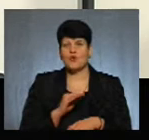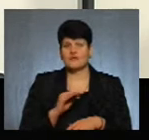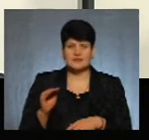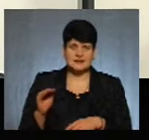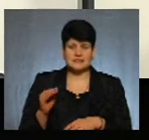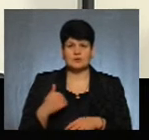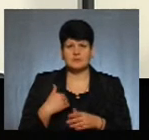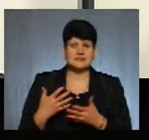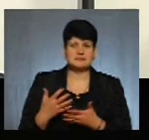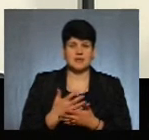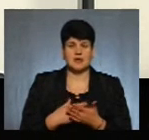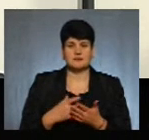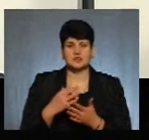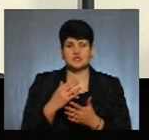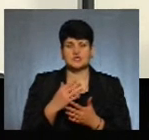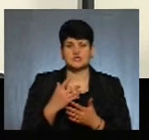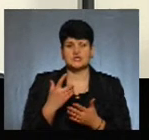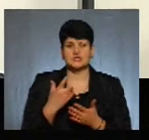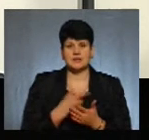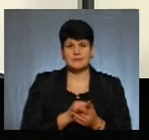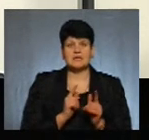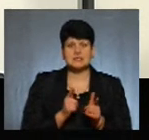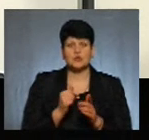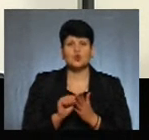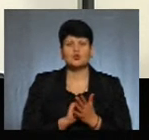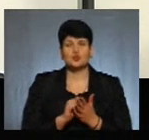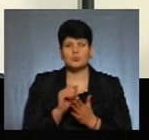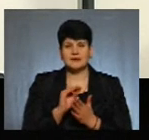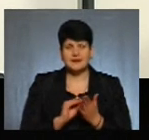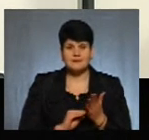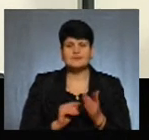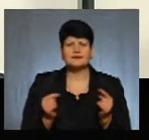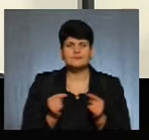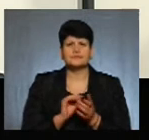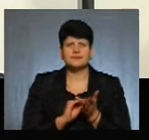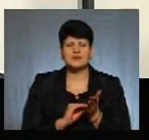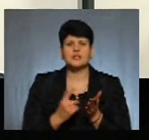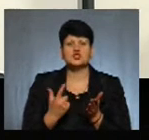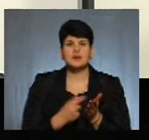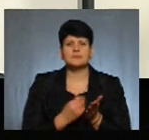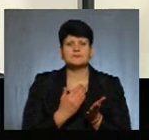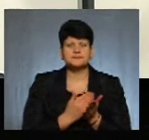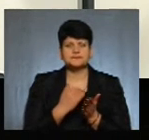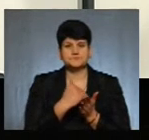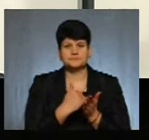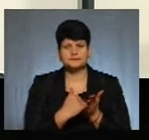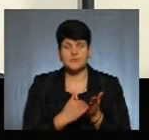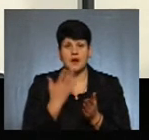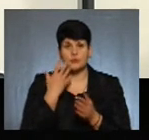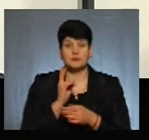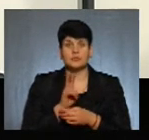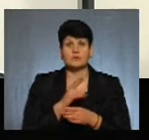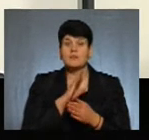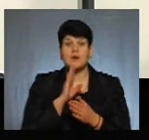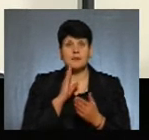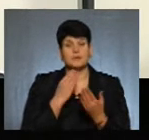офіційно, згідно, ми збираємо щеплення, згідно, звичайно, документації, де чітко записано щеплення. Ну, коли приходимо до мами,